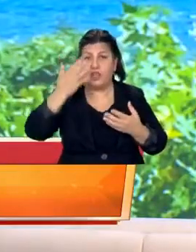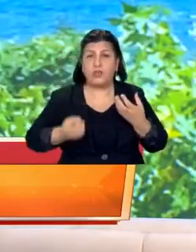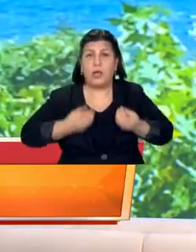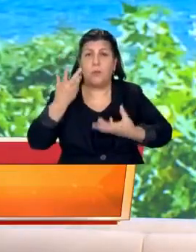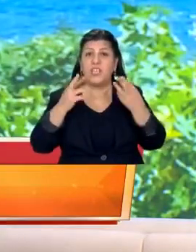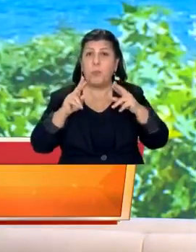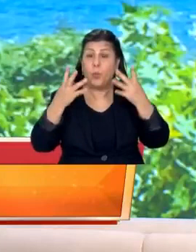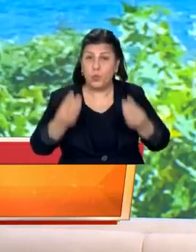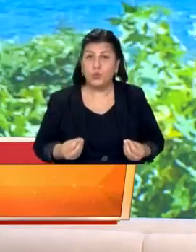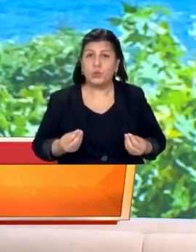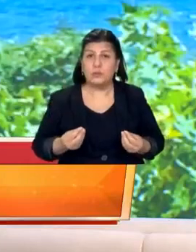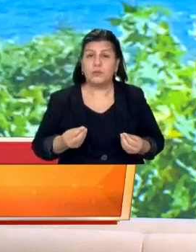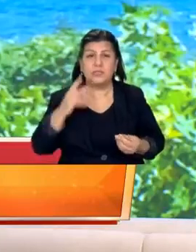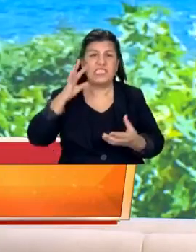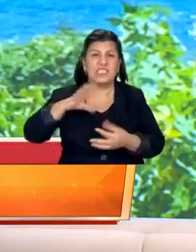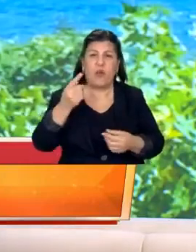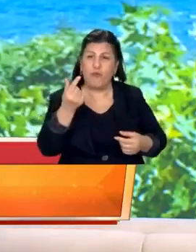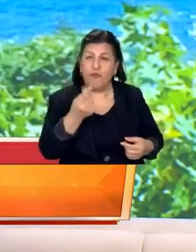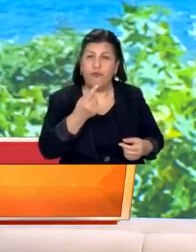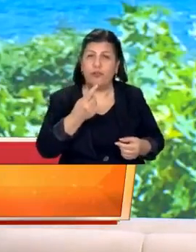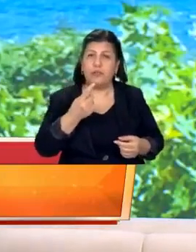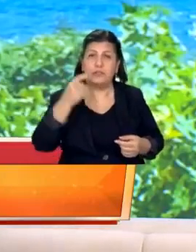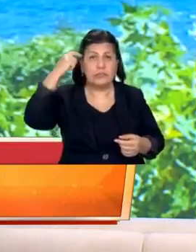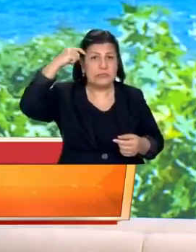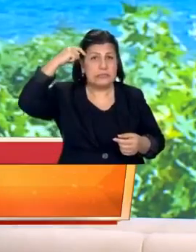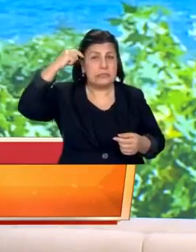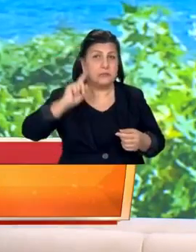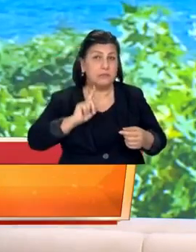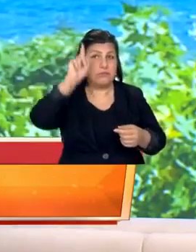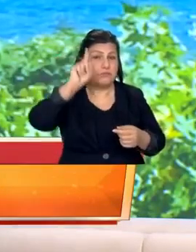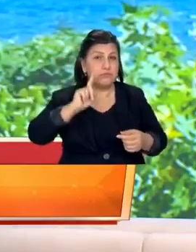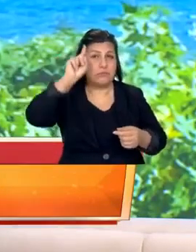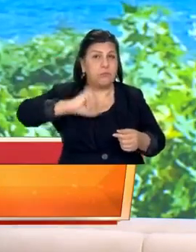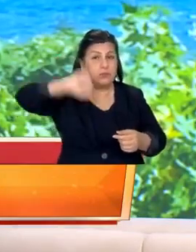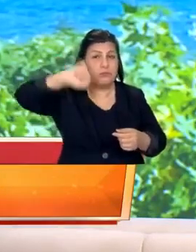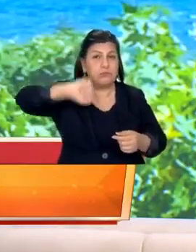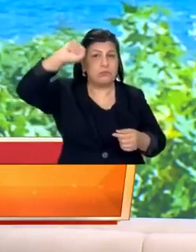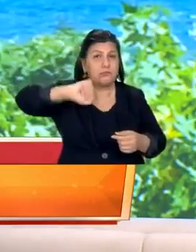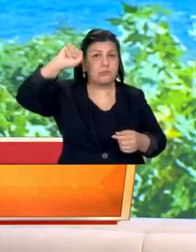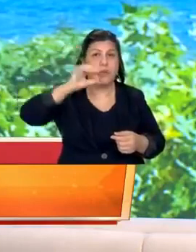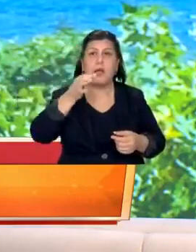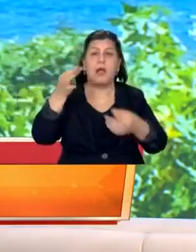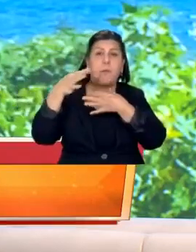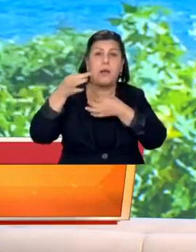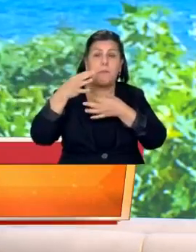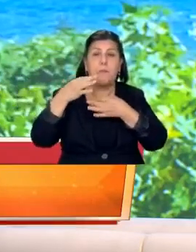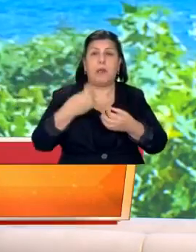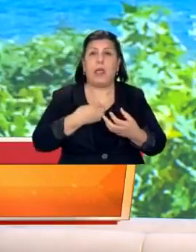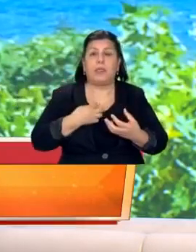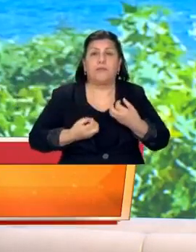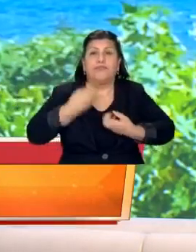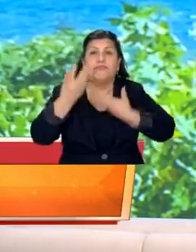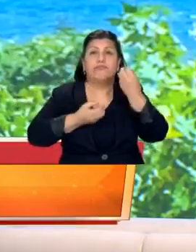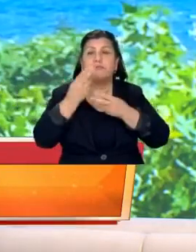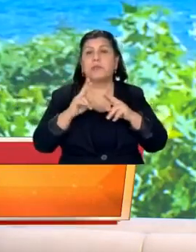yaparsan bu türden yaralarda İnsanı en ufak bir şeyde Zihnine hücum eder yeniden çağrılır kendiliğinden gelir